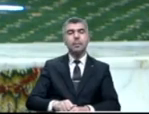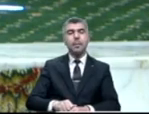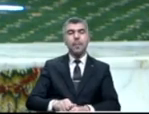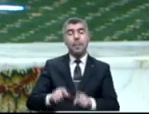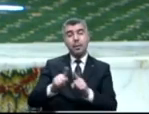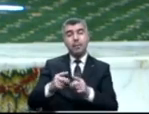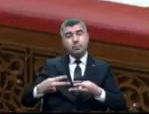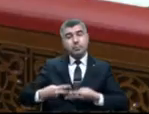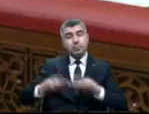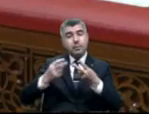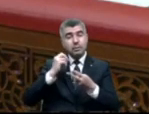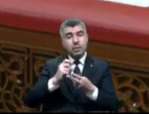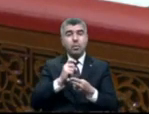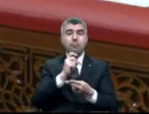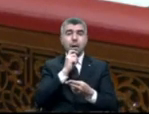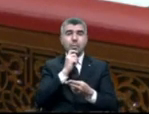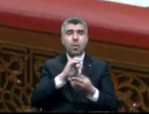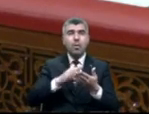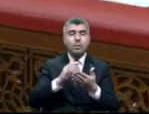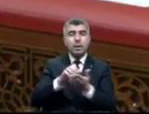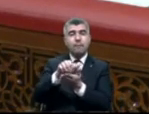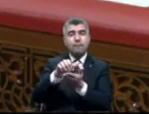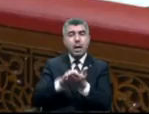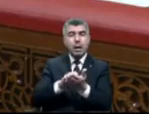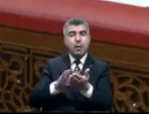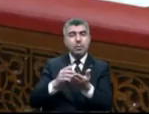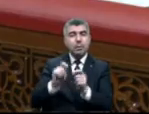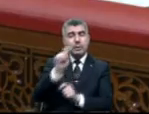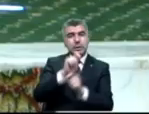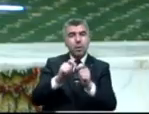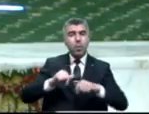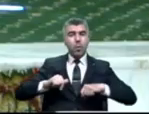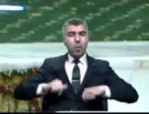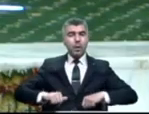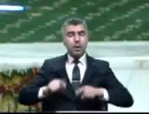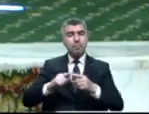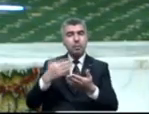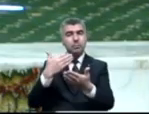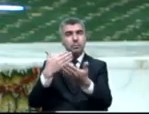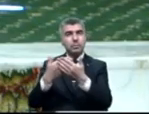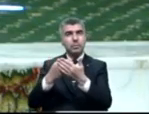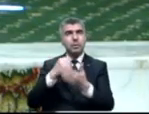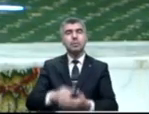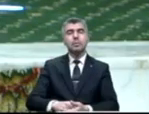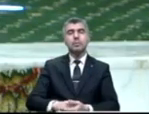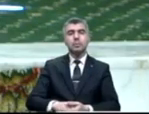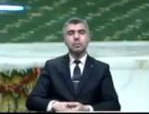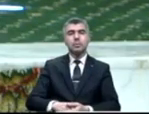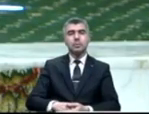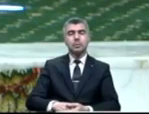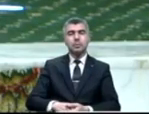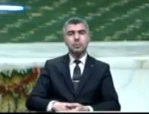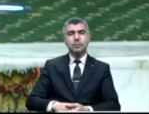بإخراج الأقطاب الفلاحية المتبقية والتي تدخل ضمن مخطط وزارتكم إلى أرض الواقع خاصة قطب الغرب. الهاتف السي